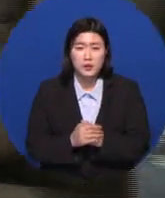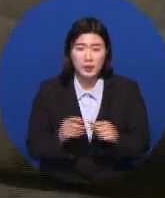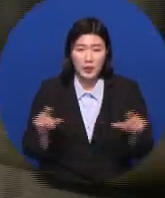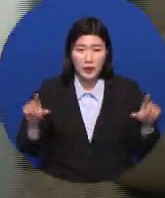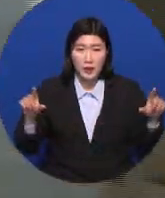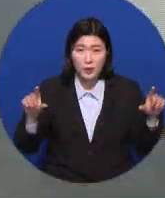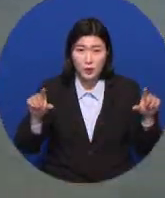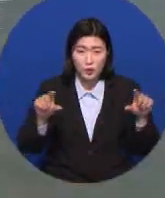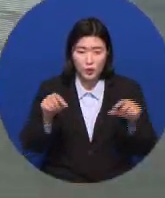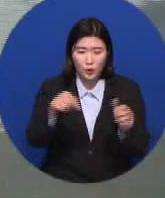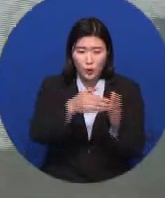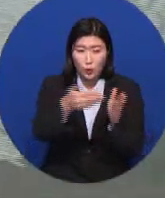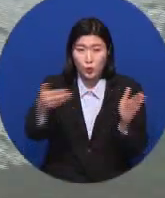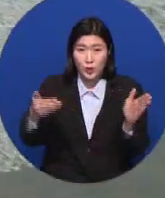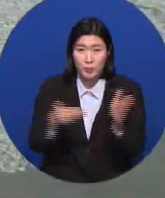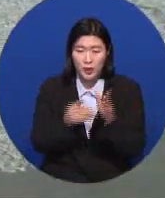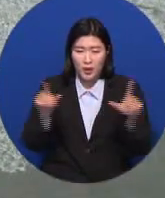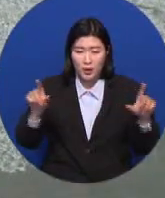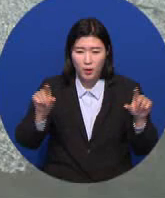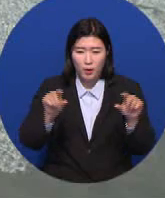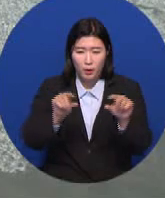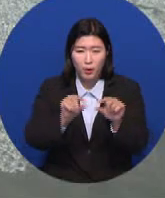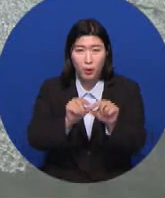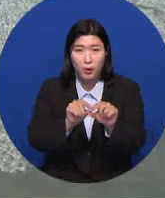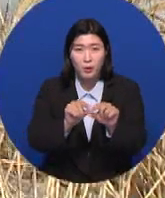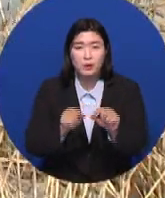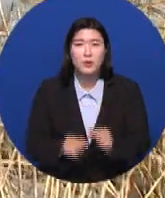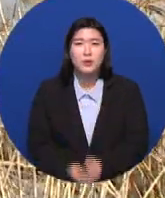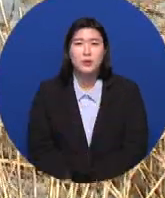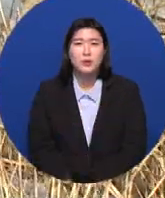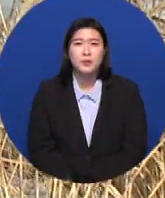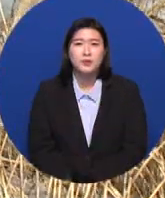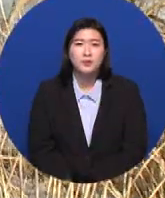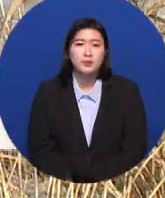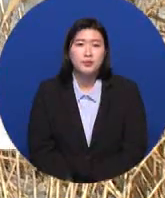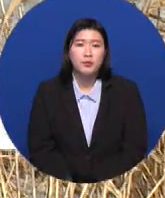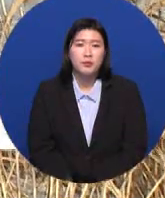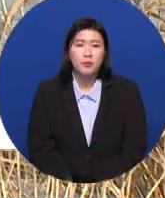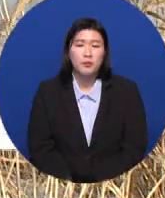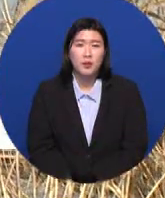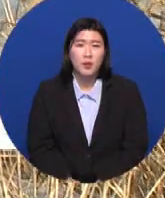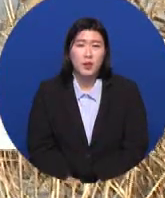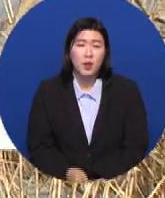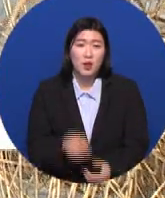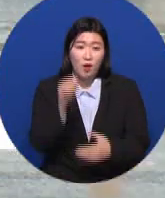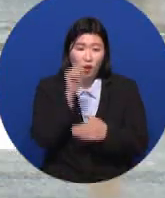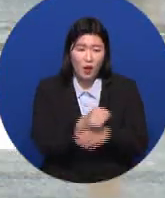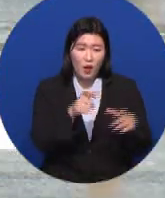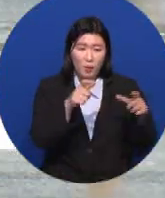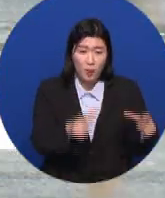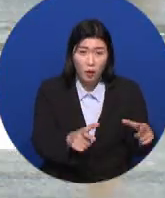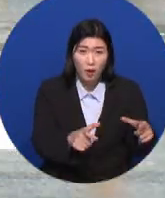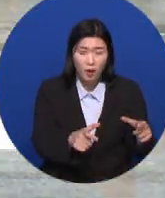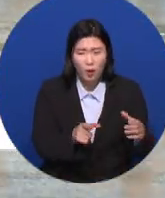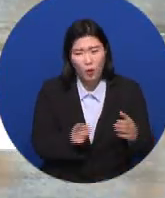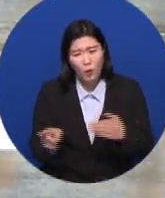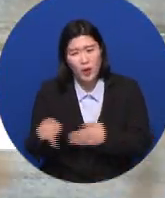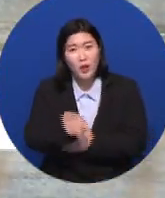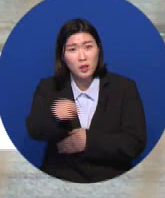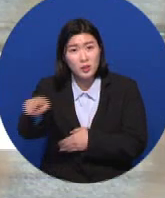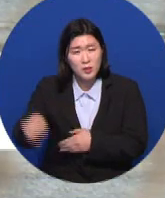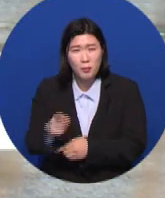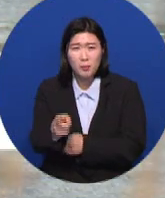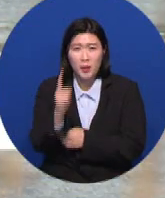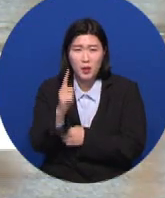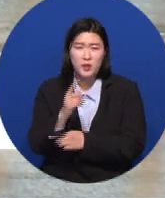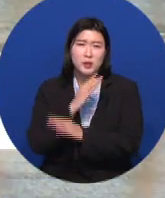안쪽으로 갈수록 걸음에 두께는 더 얇아 집니다 지정된 장소가 아니거나 안전장비 없이 얼음낚시를